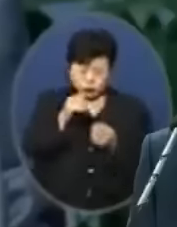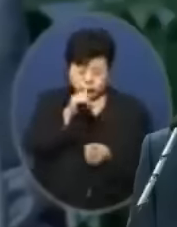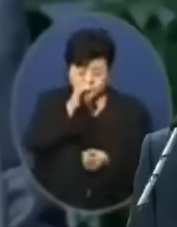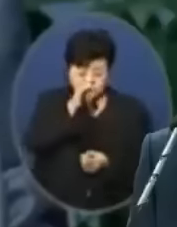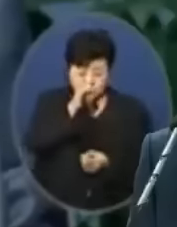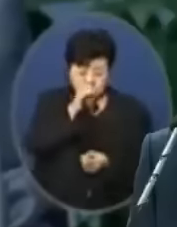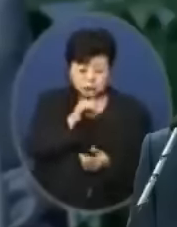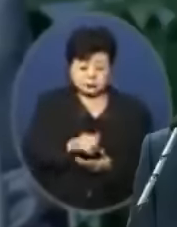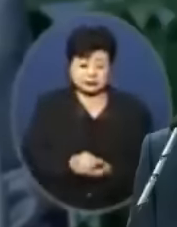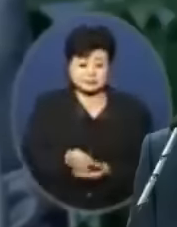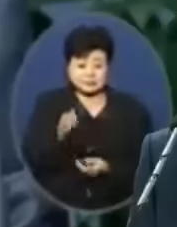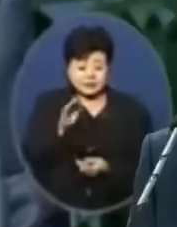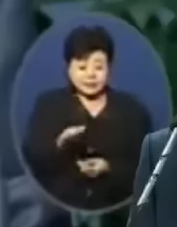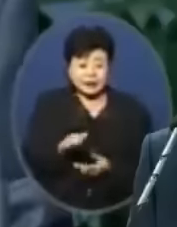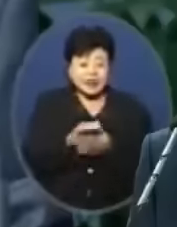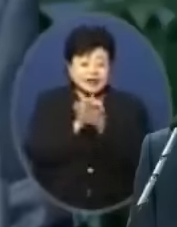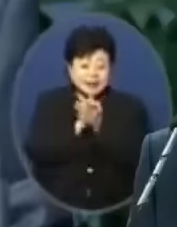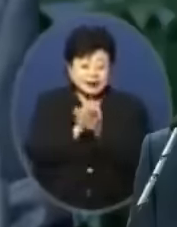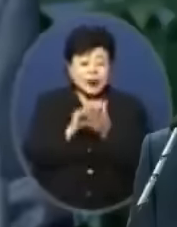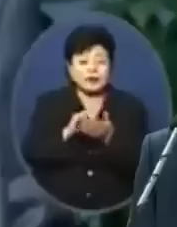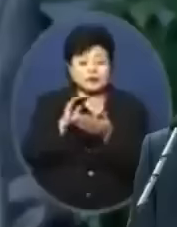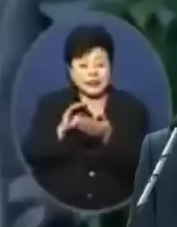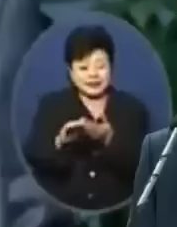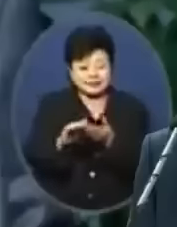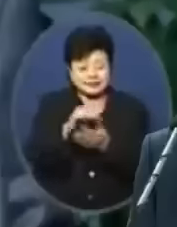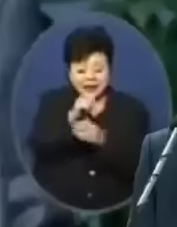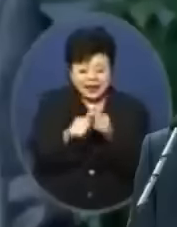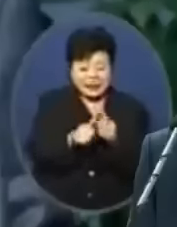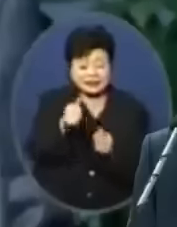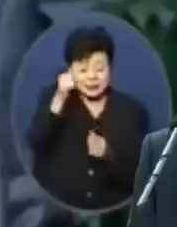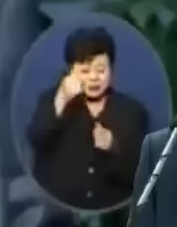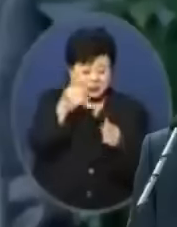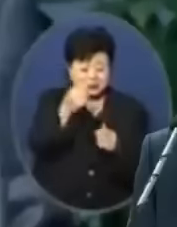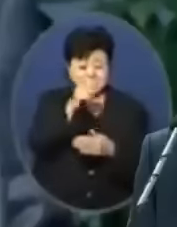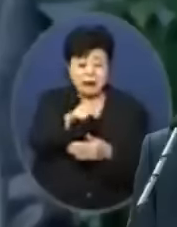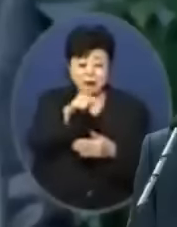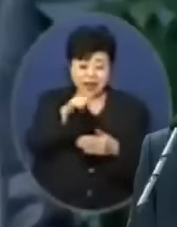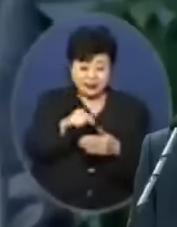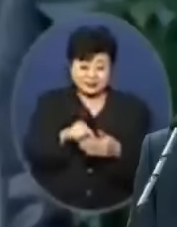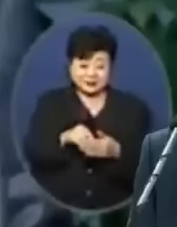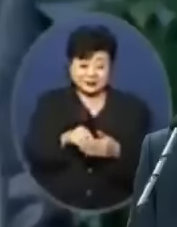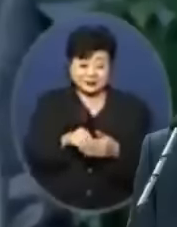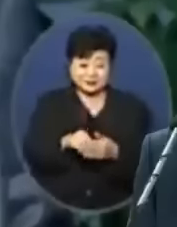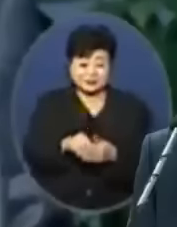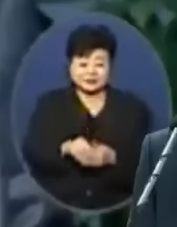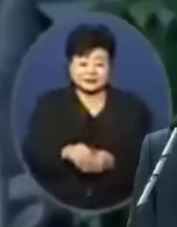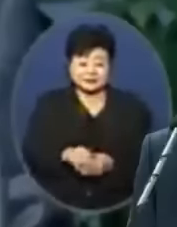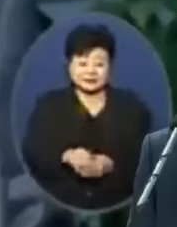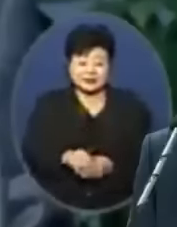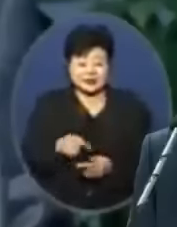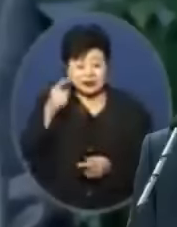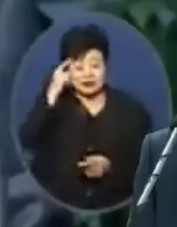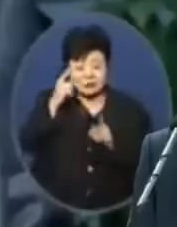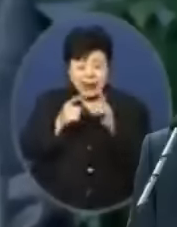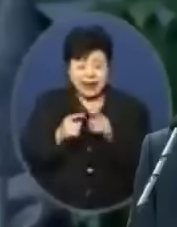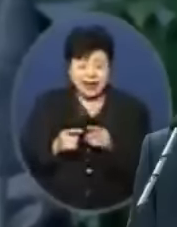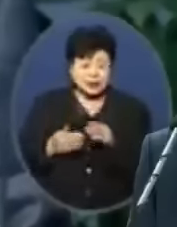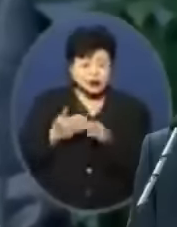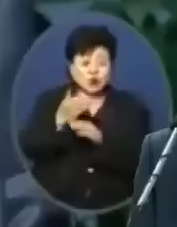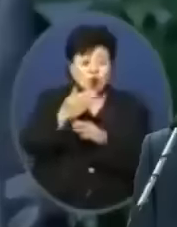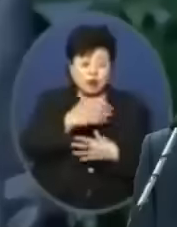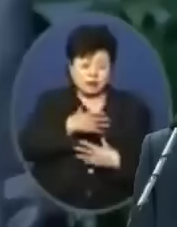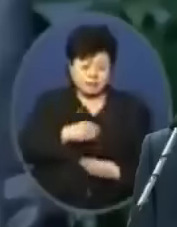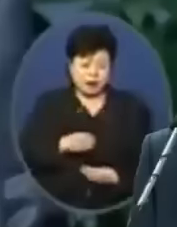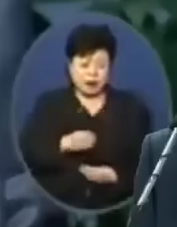고통스럽습니다. 그런데 여러분이 기도하고 난 다음에 하나님 성령이 마음속에 말로 상상할 수 없는